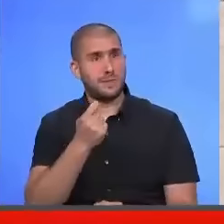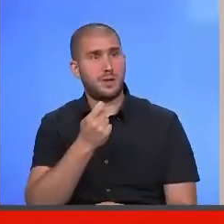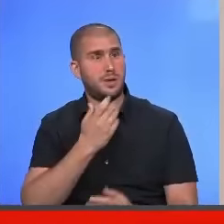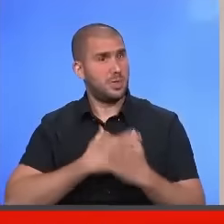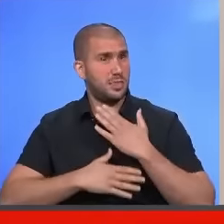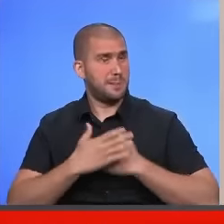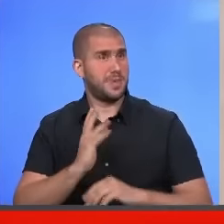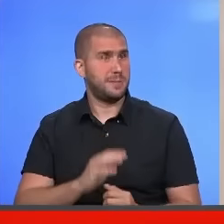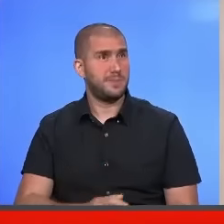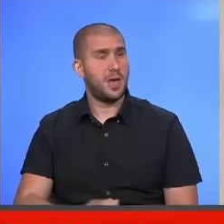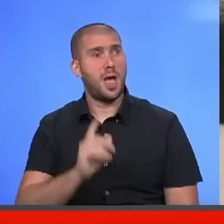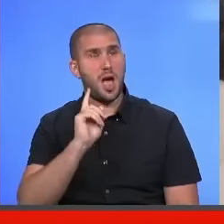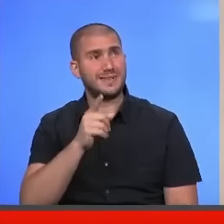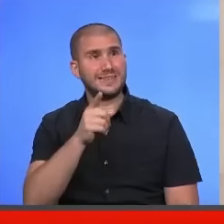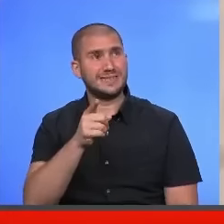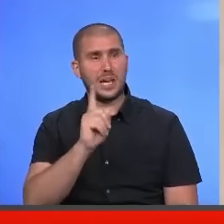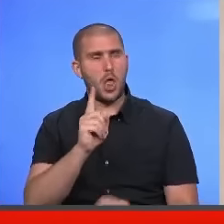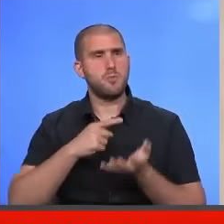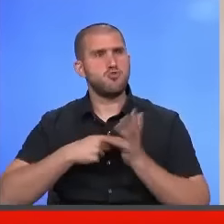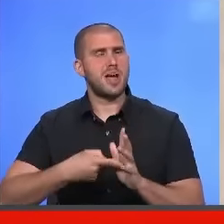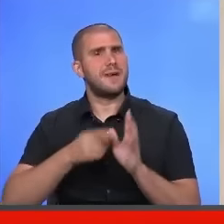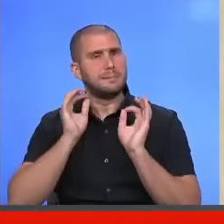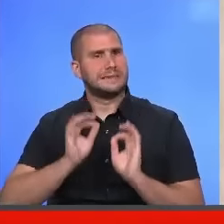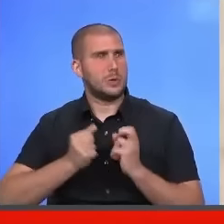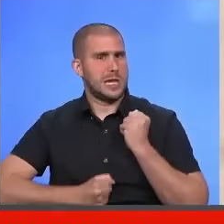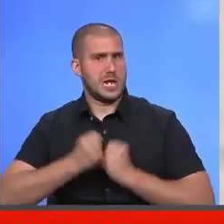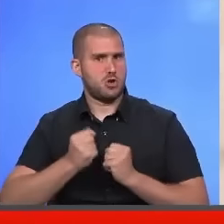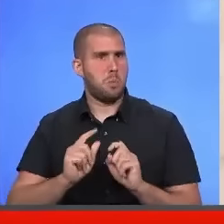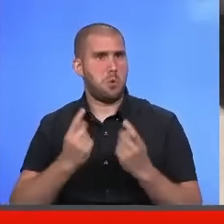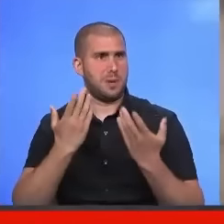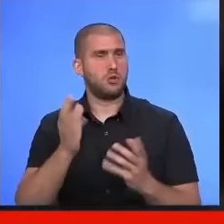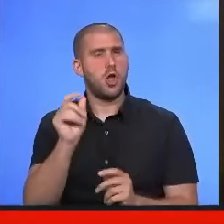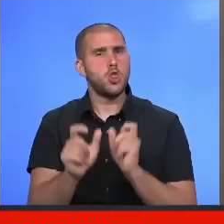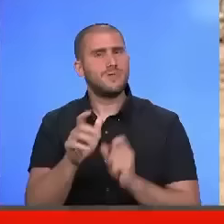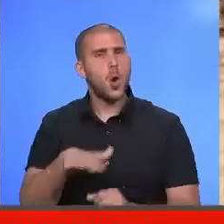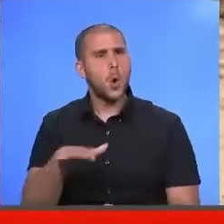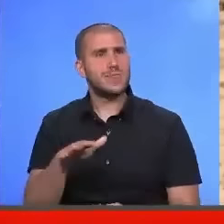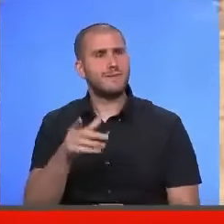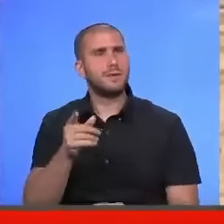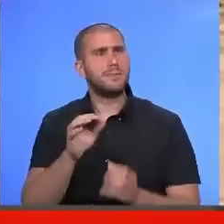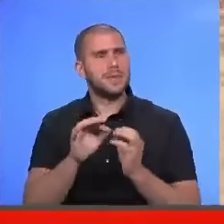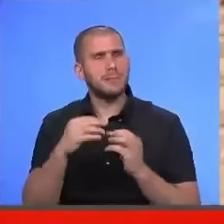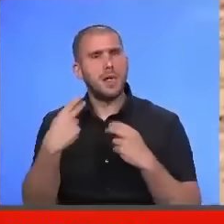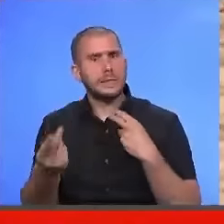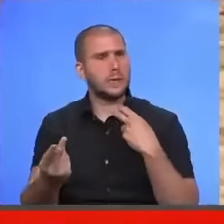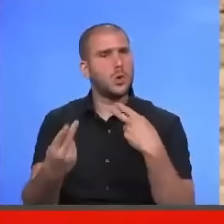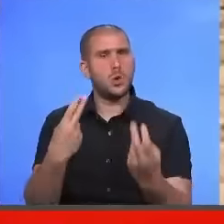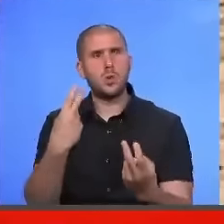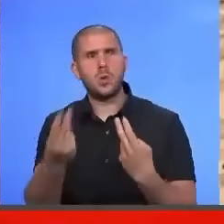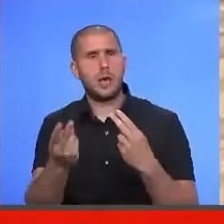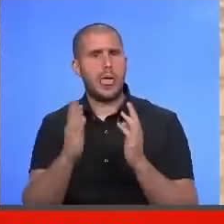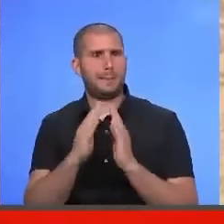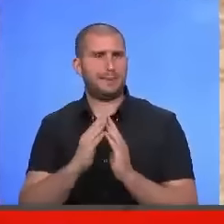נחמדים אבל זה רחוק מלשקף את המציאות הקשה גם כך של תושבי העוטף שמתחילים עט עט לחזור